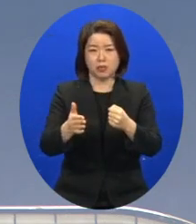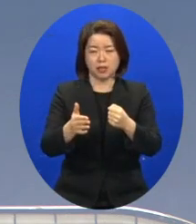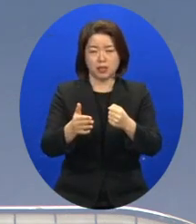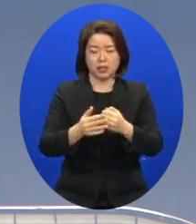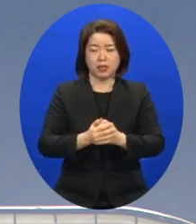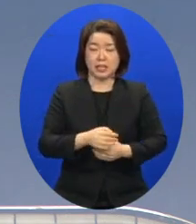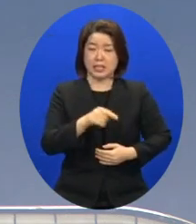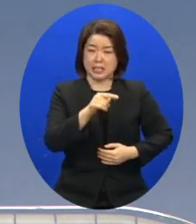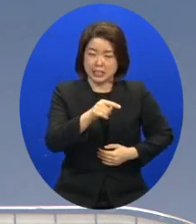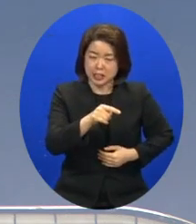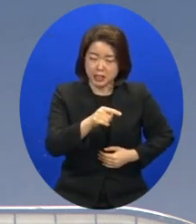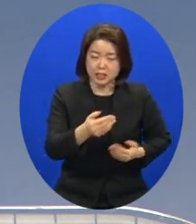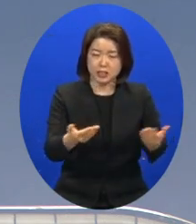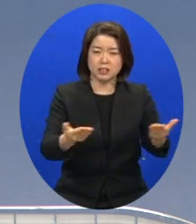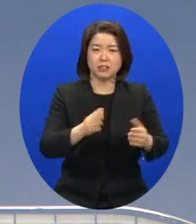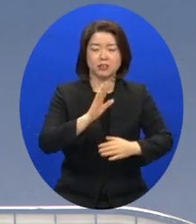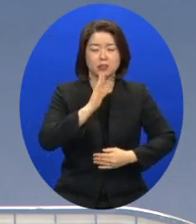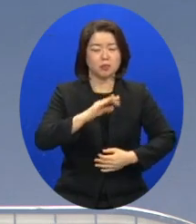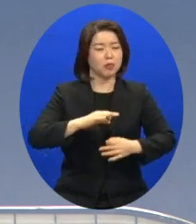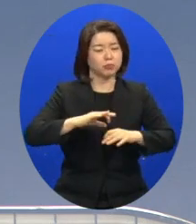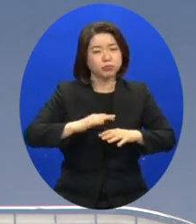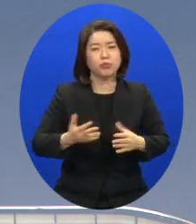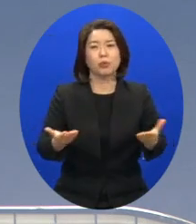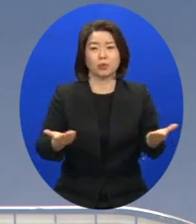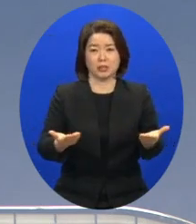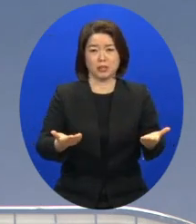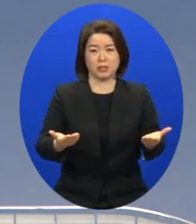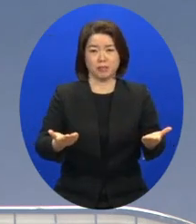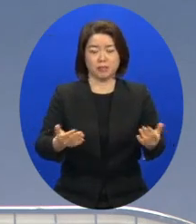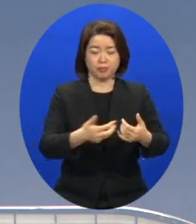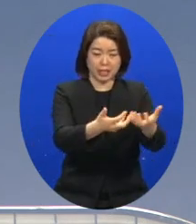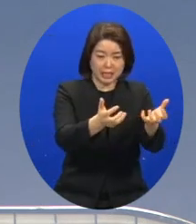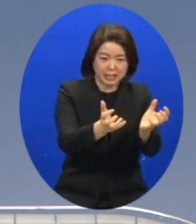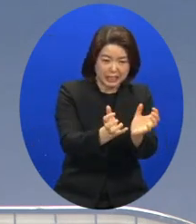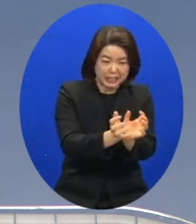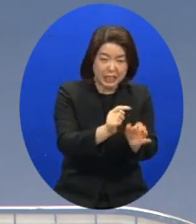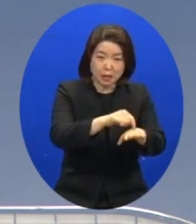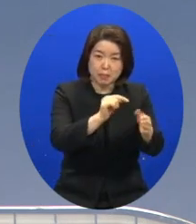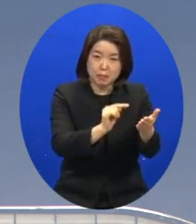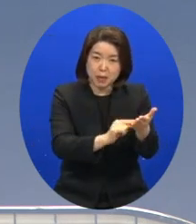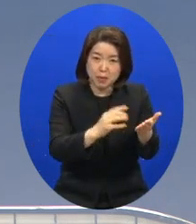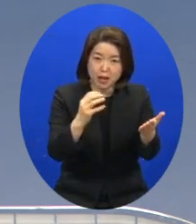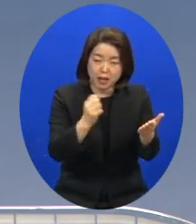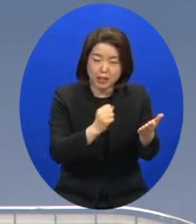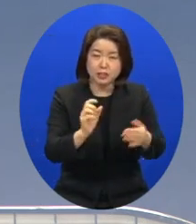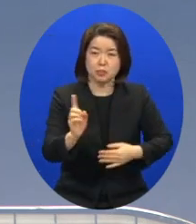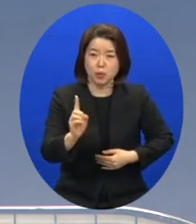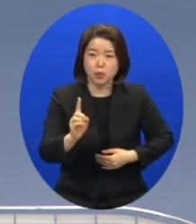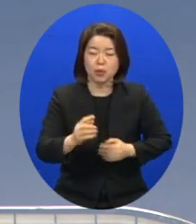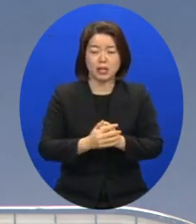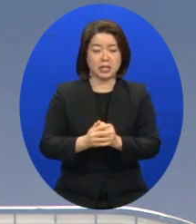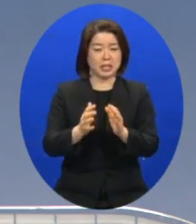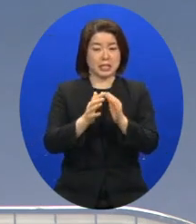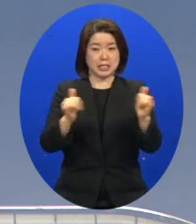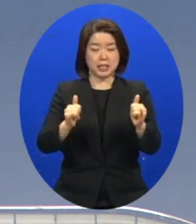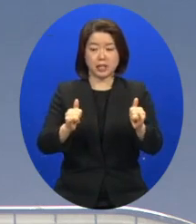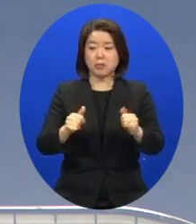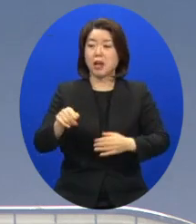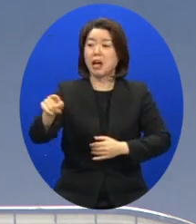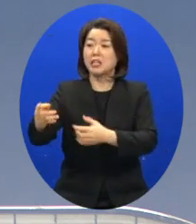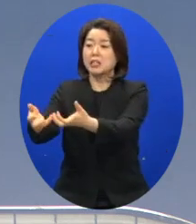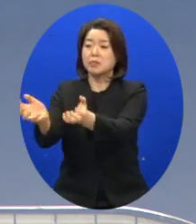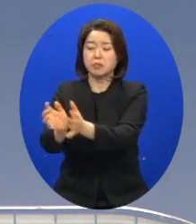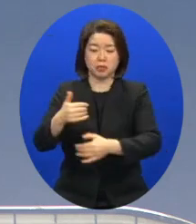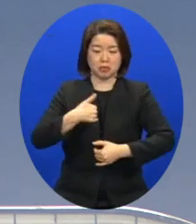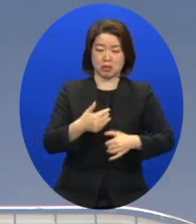생기는 것은 정말 무서운 일입니다 이 당파 심히 가지는 특징은 사람을 네 편과 다른 편으로 가르는